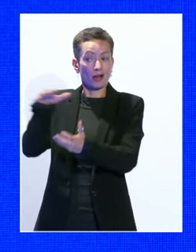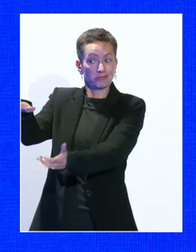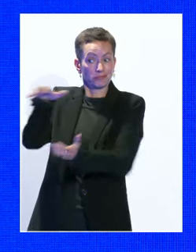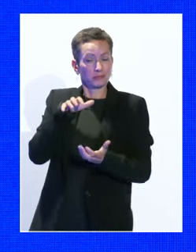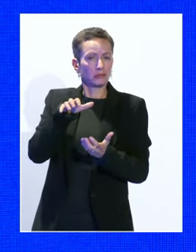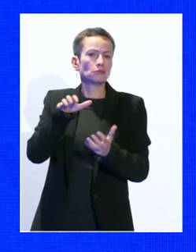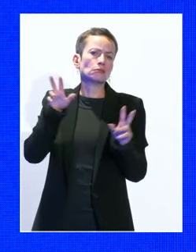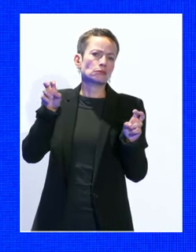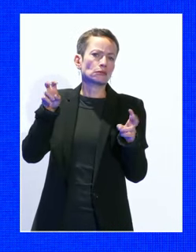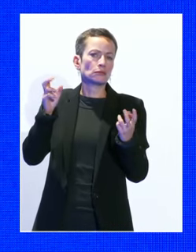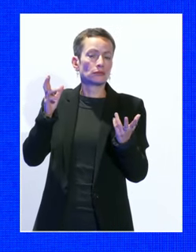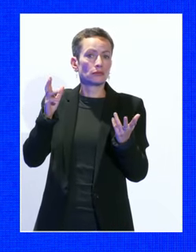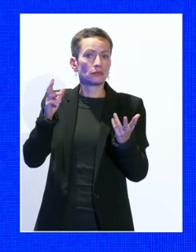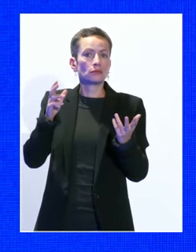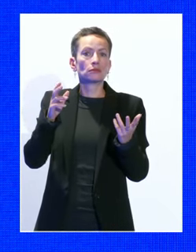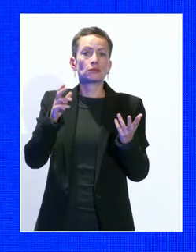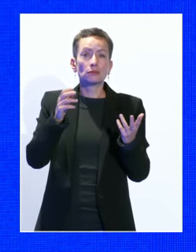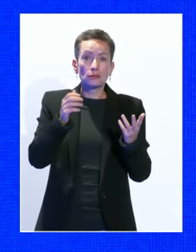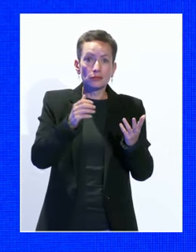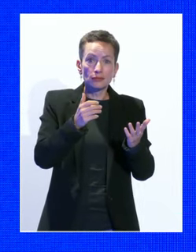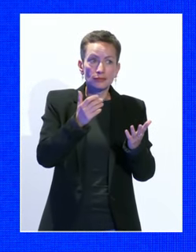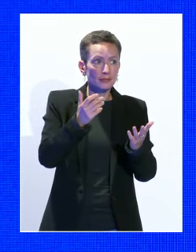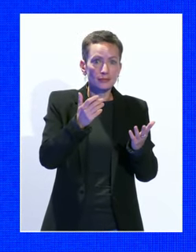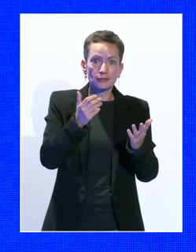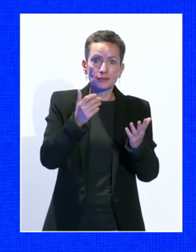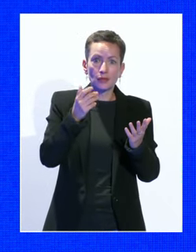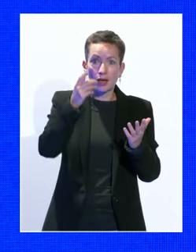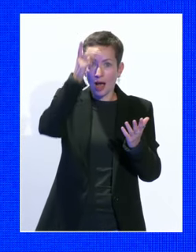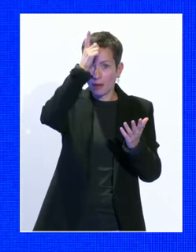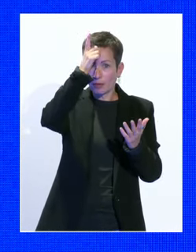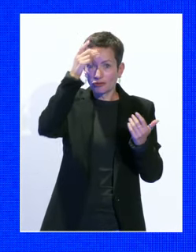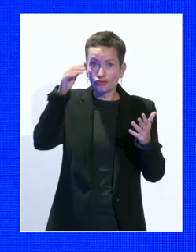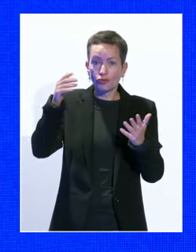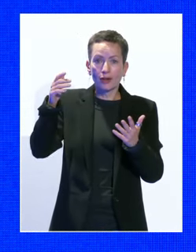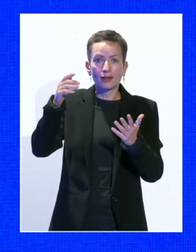250 000 après le million de Syriens que l'Allemagne a